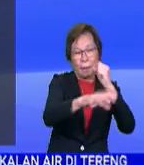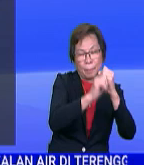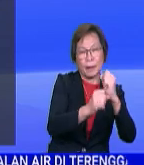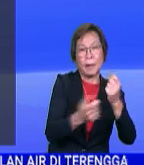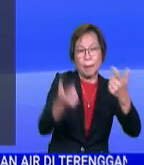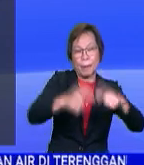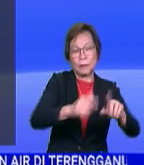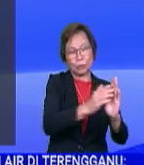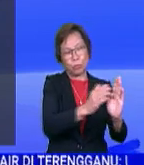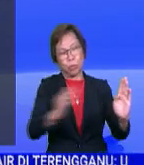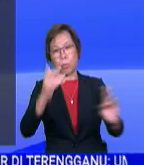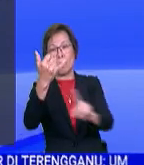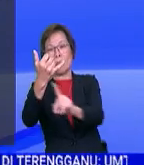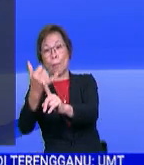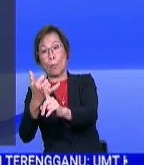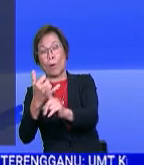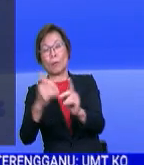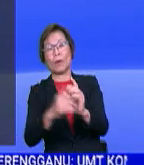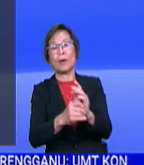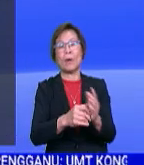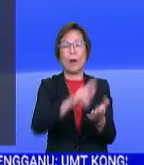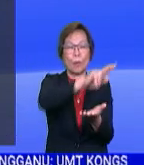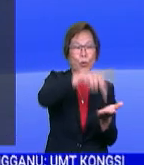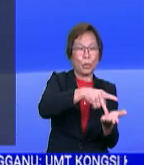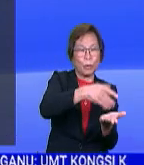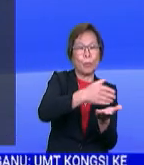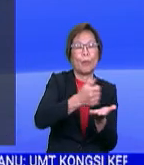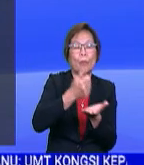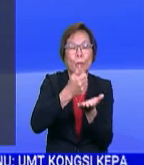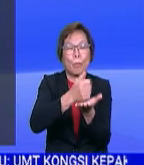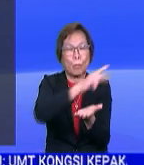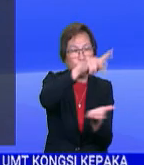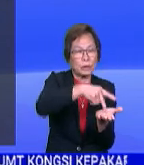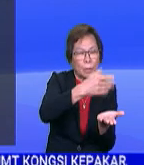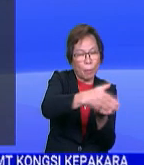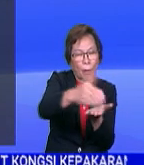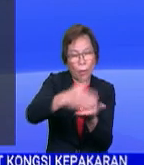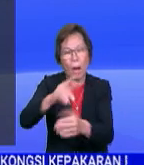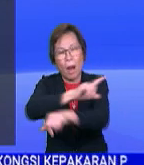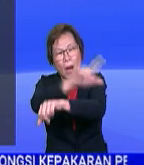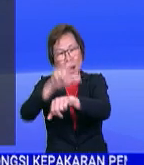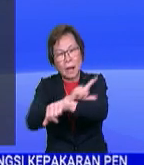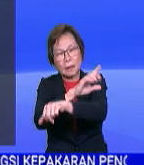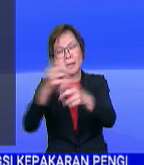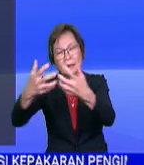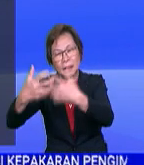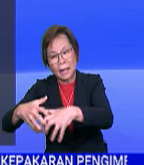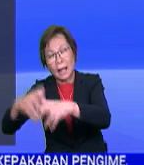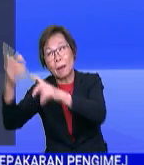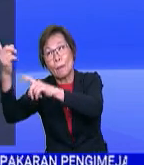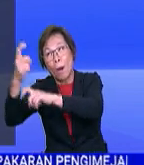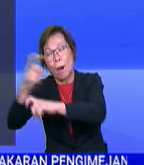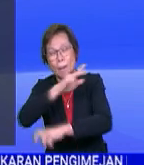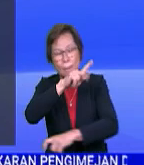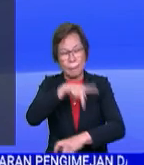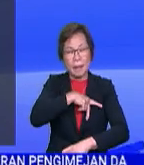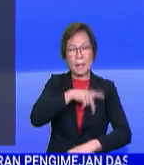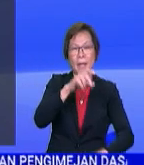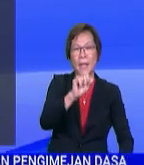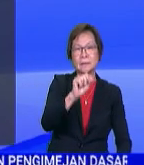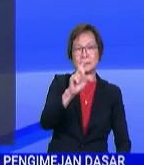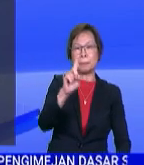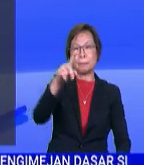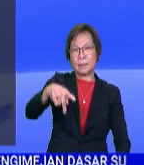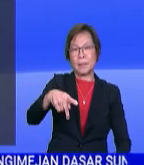selama 6 bulan, beberapa pusat edaran bantuan di ladang serta kilang kelapa sawit milik SDP